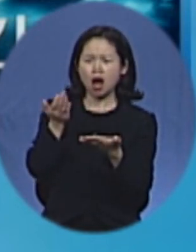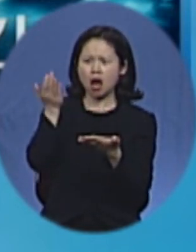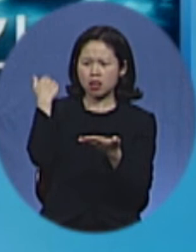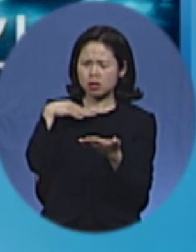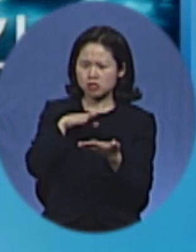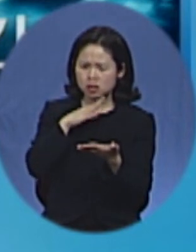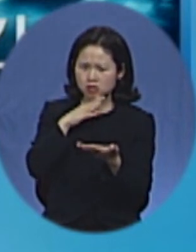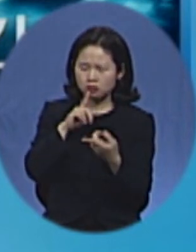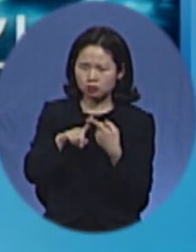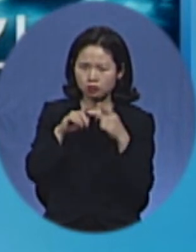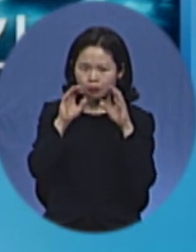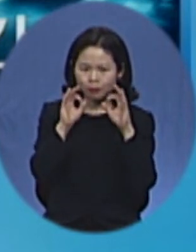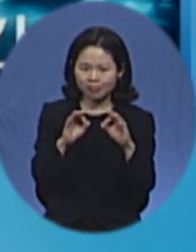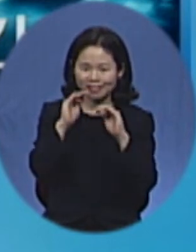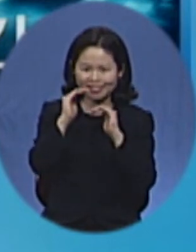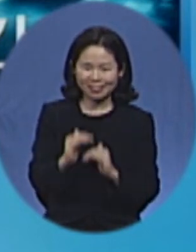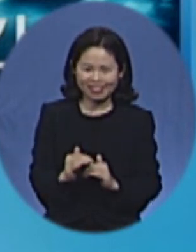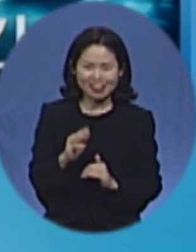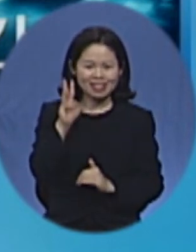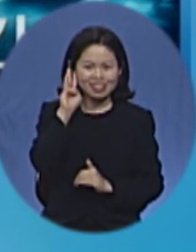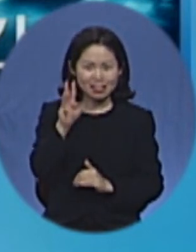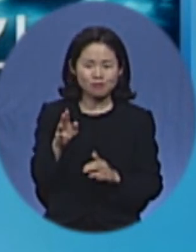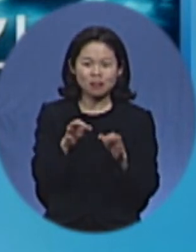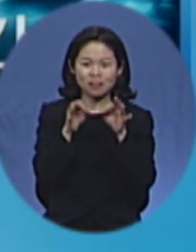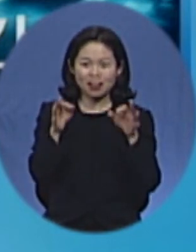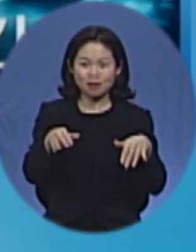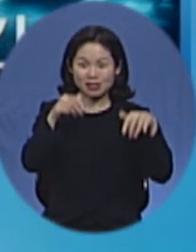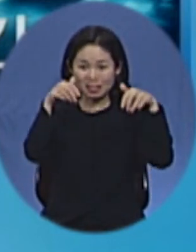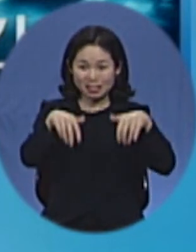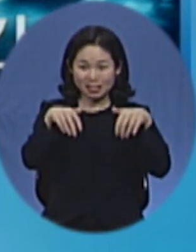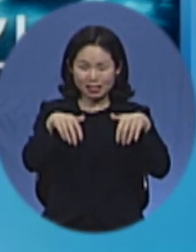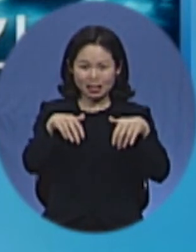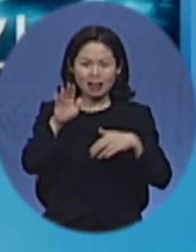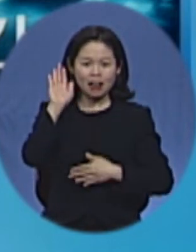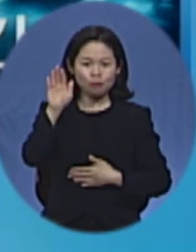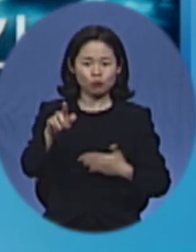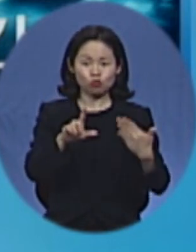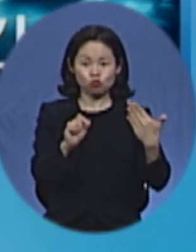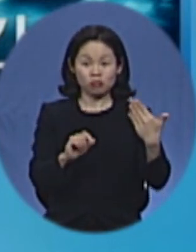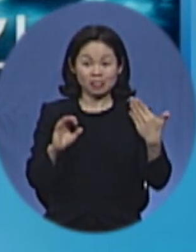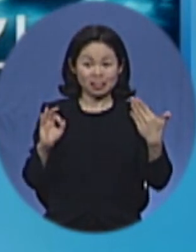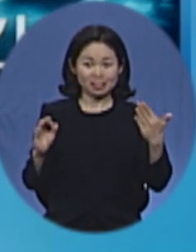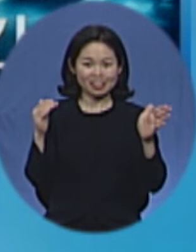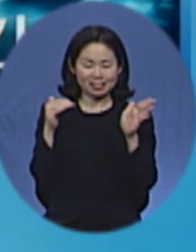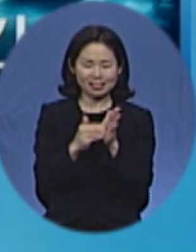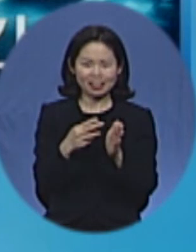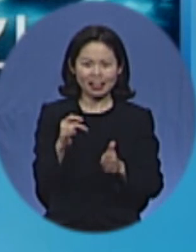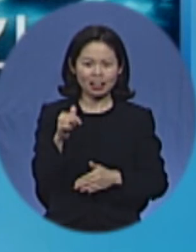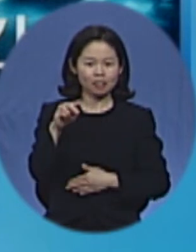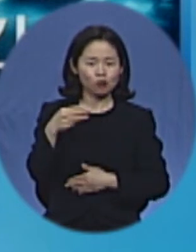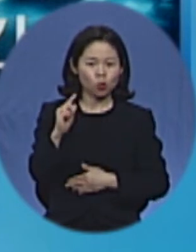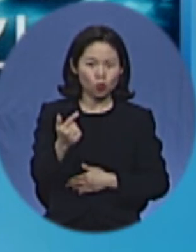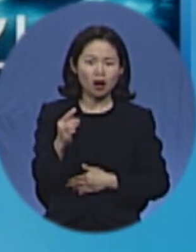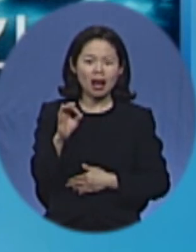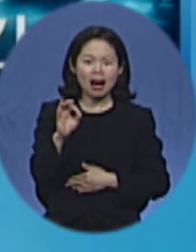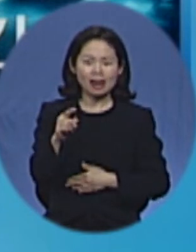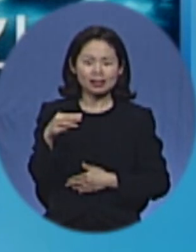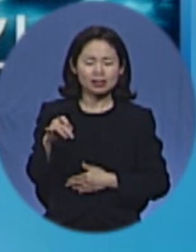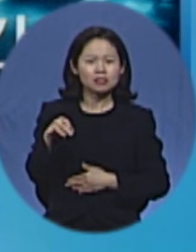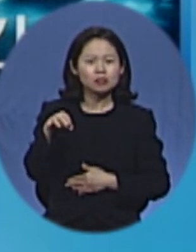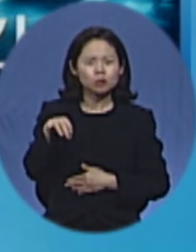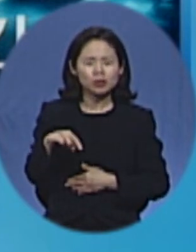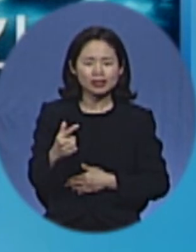이야기를 그린 연극 3일간의 비. 오는 9월 10일까지 대학로 아트원 시어터